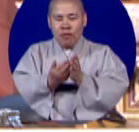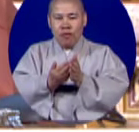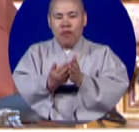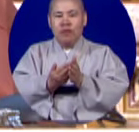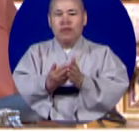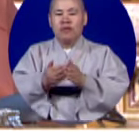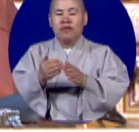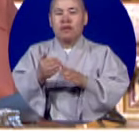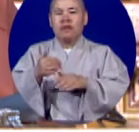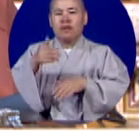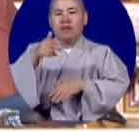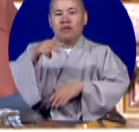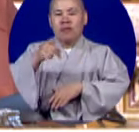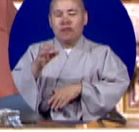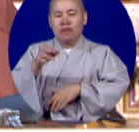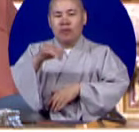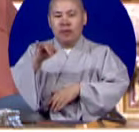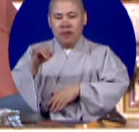그게 불교예요. 그게